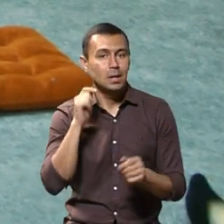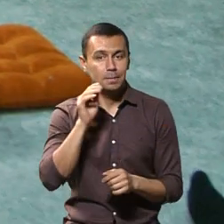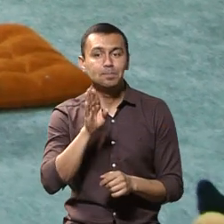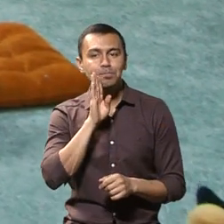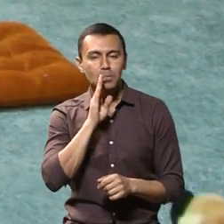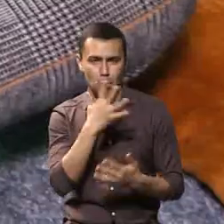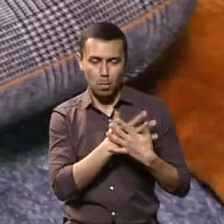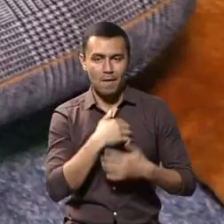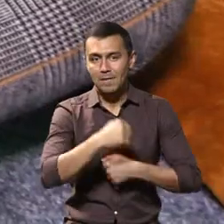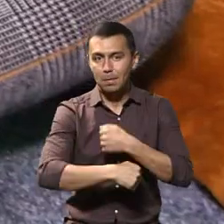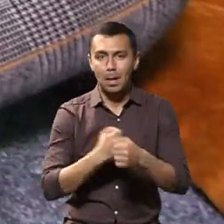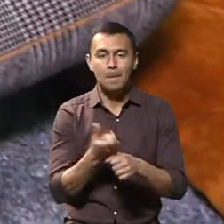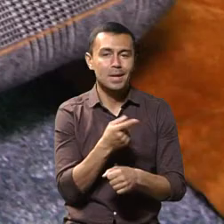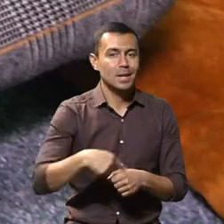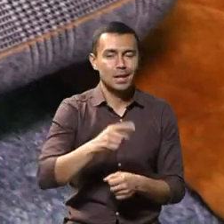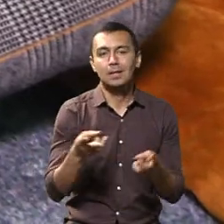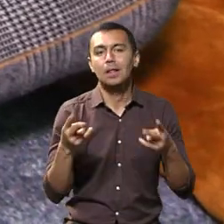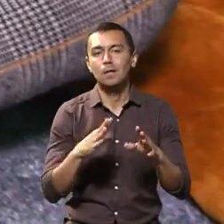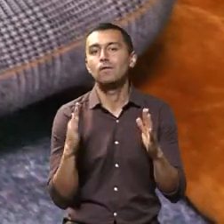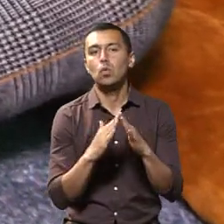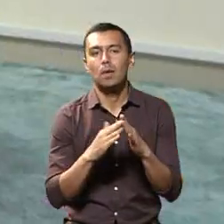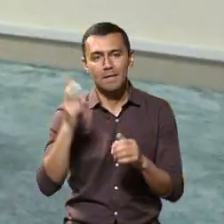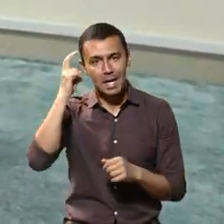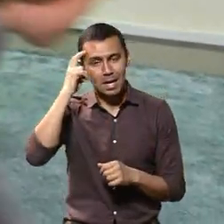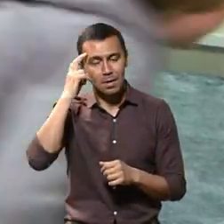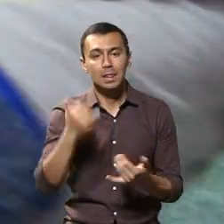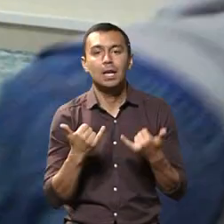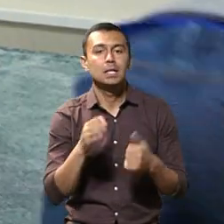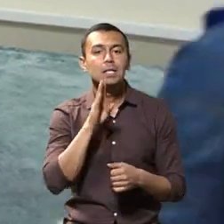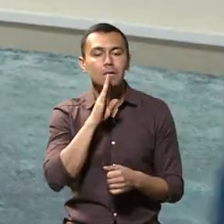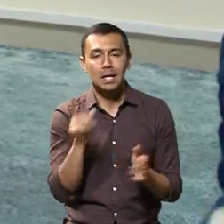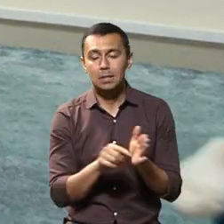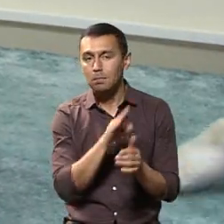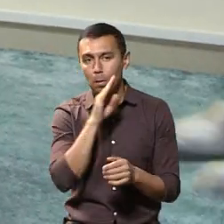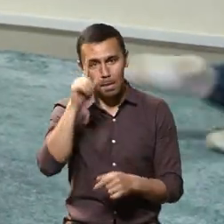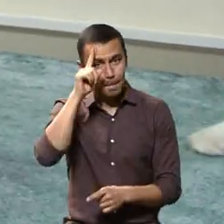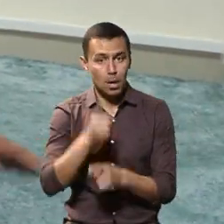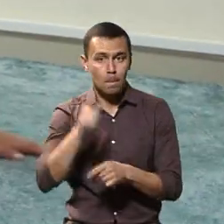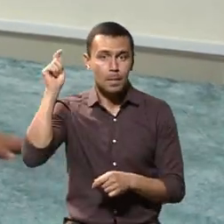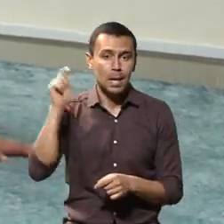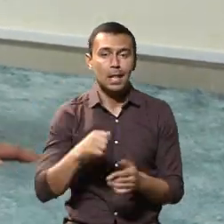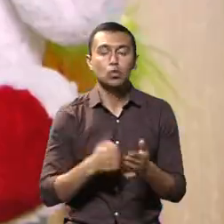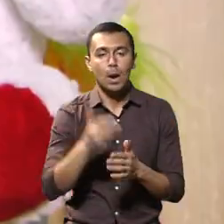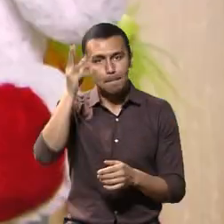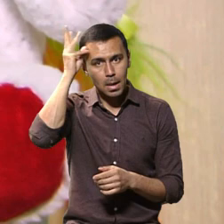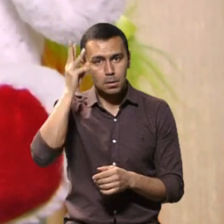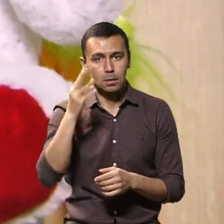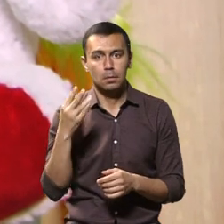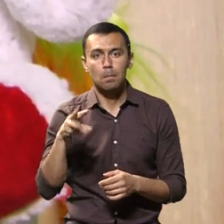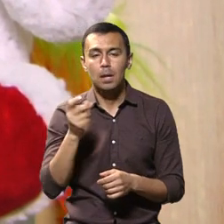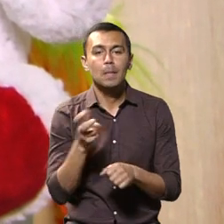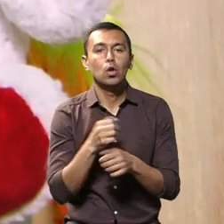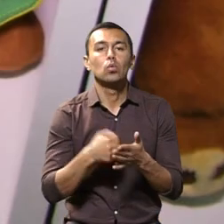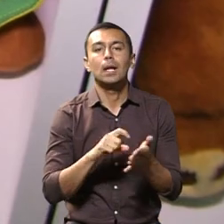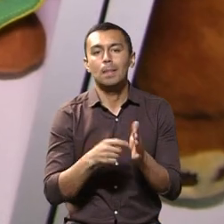полюбляє ведмедиків. Більшість з них, каже, залишилися вдома у Києві. Наразі дівчинка з мамою та братиком переїхали до Хмельницького. Маша прийшла до